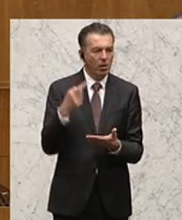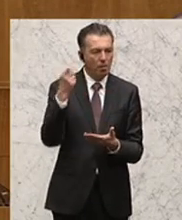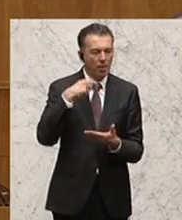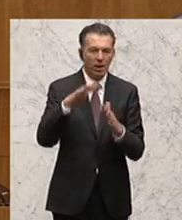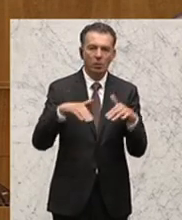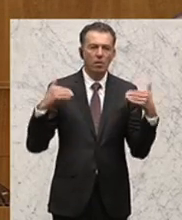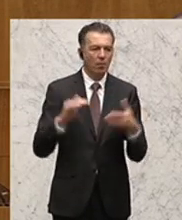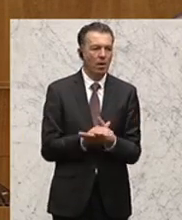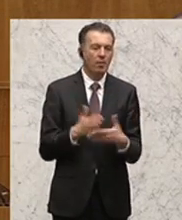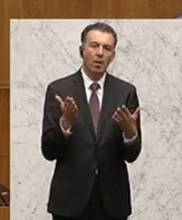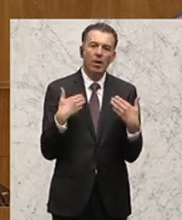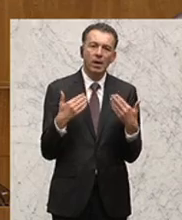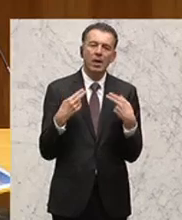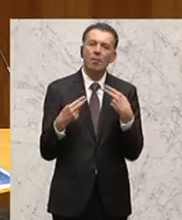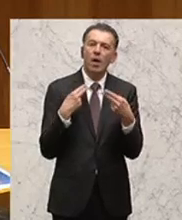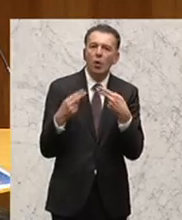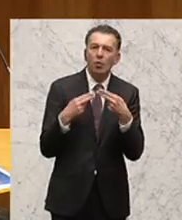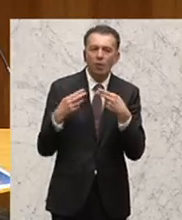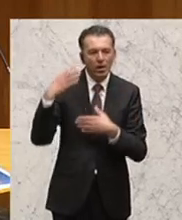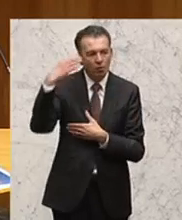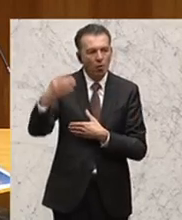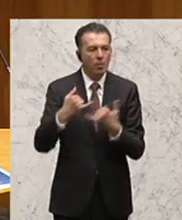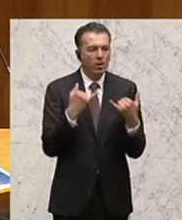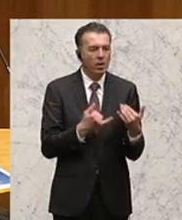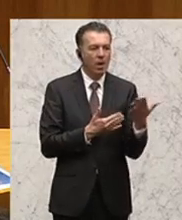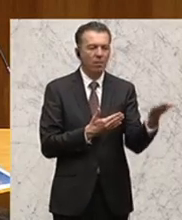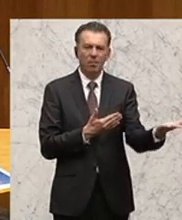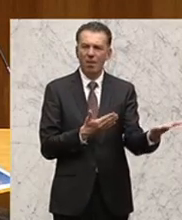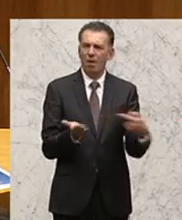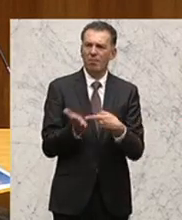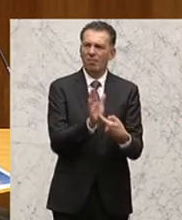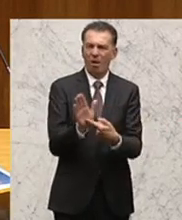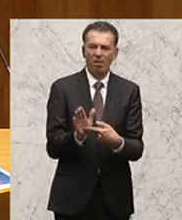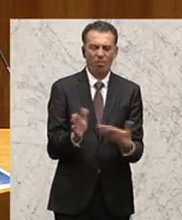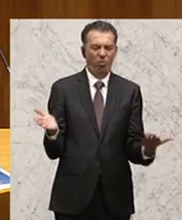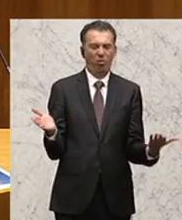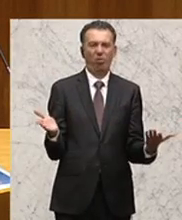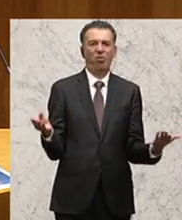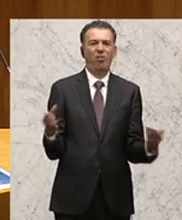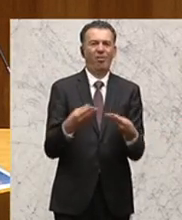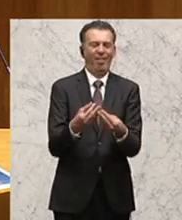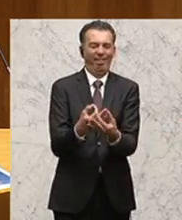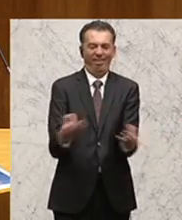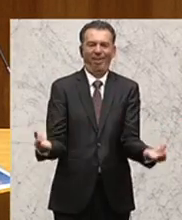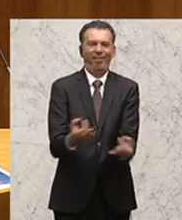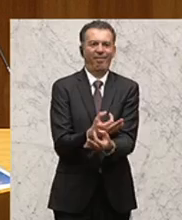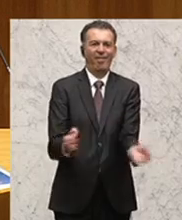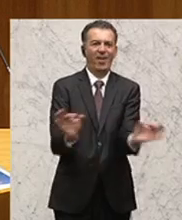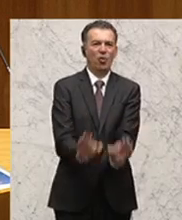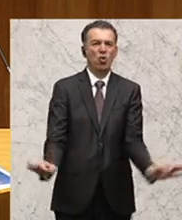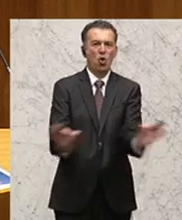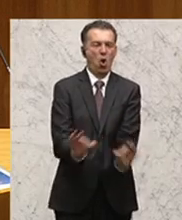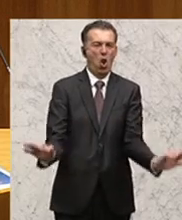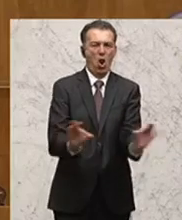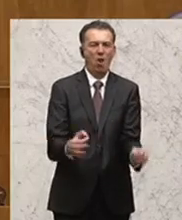des Parlaments zur Klimakonferenz in Kopenhagen. Jetzt legen Sie uns das vor, ein Wischiwaschi, das ein Nullum ist. Das bedeutet genau nichts.